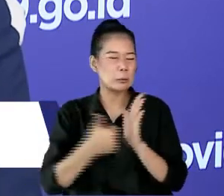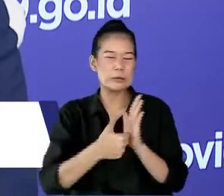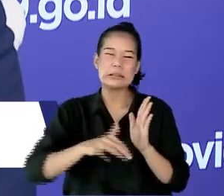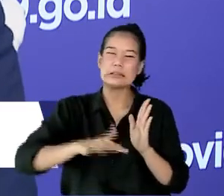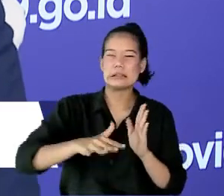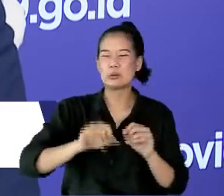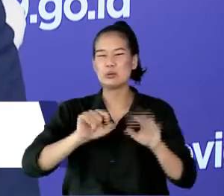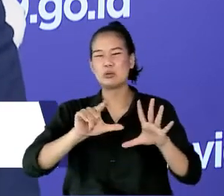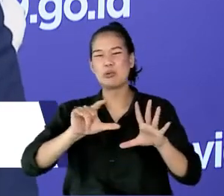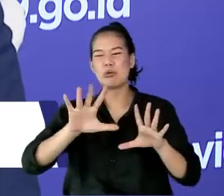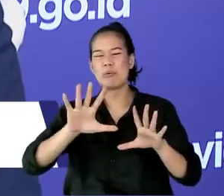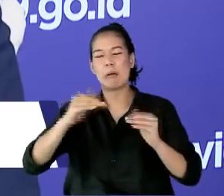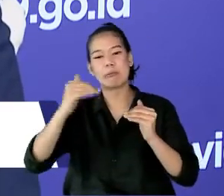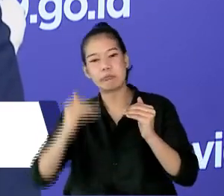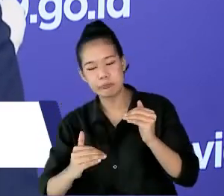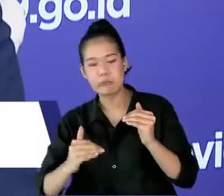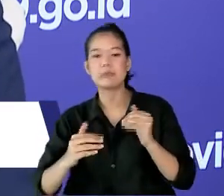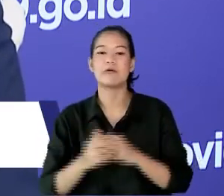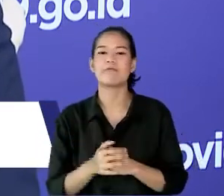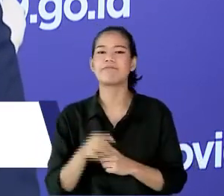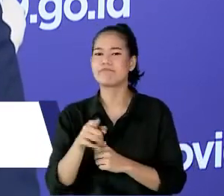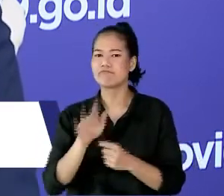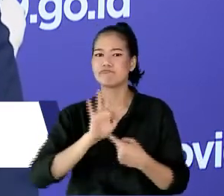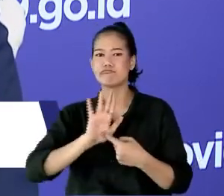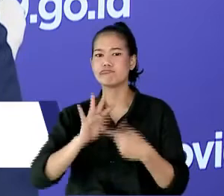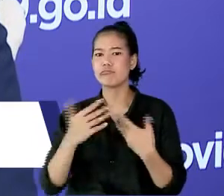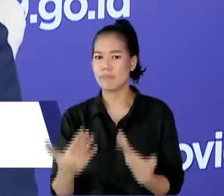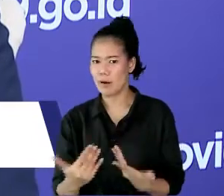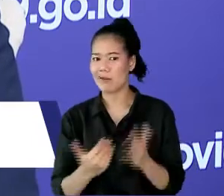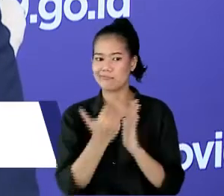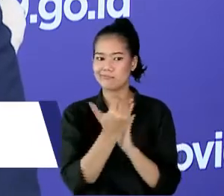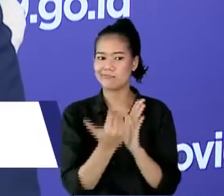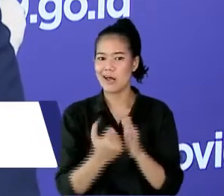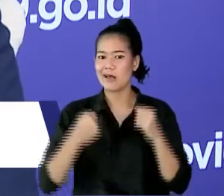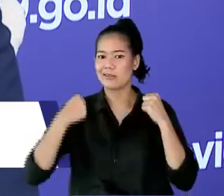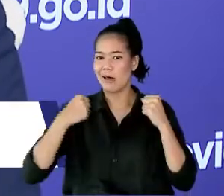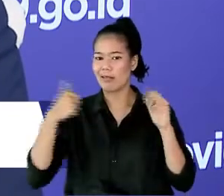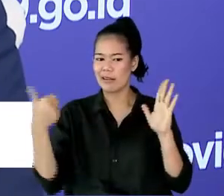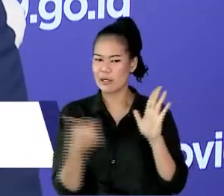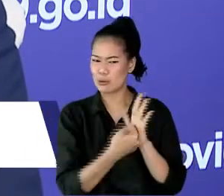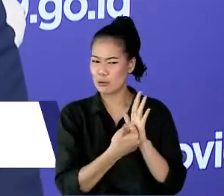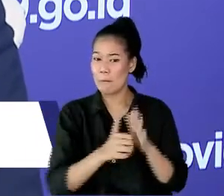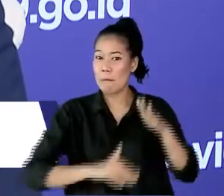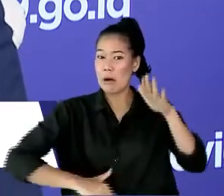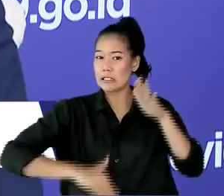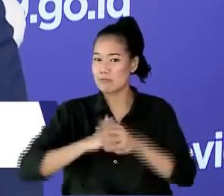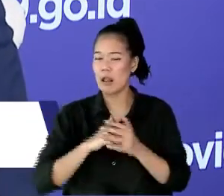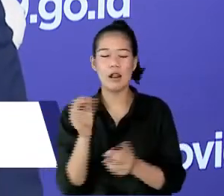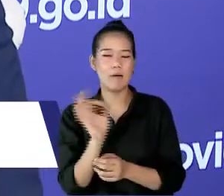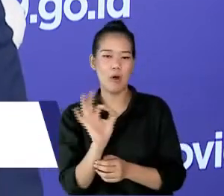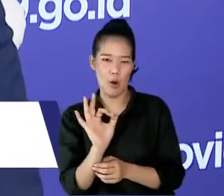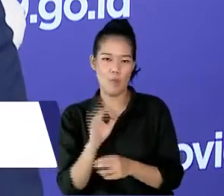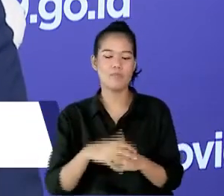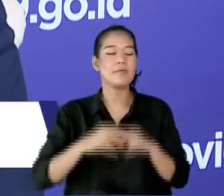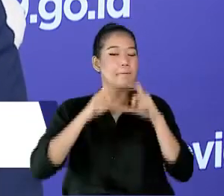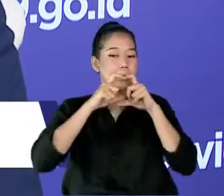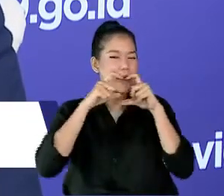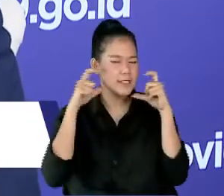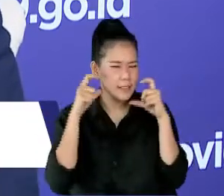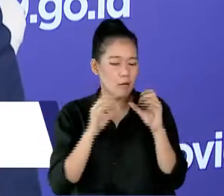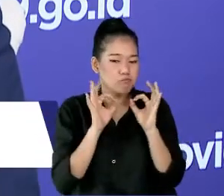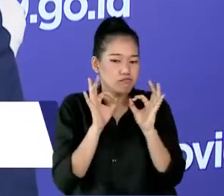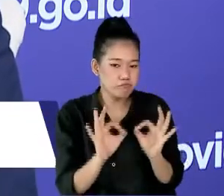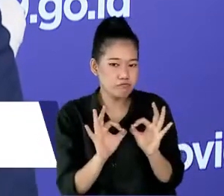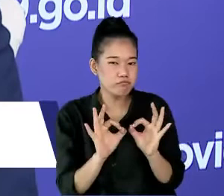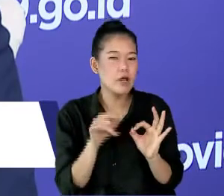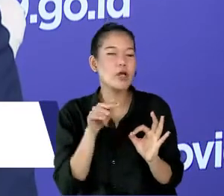dari 75%. Hal ini menunjukkan penerapan protokol kesehatan belumlah berjalan maksimal. Mengenakan masker dengan